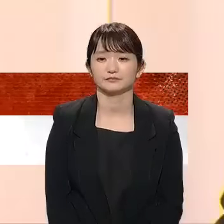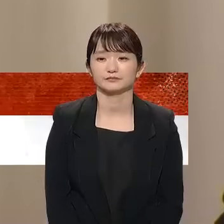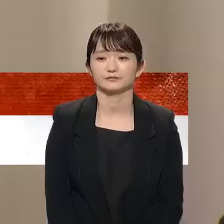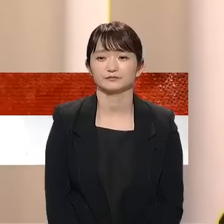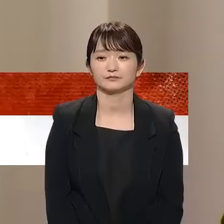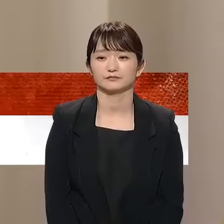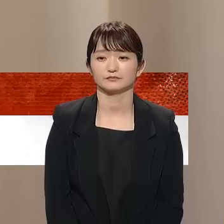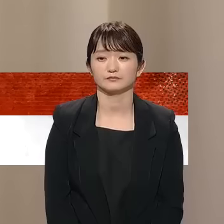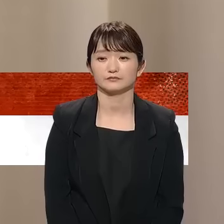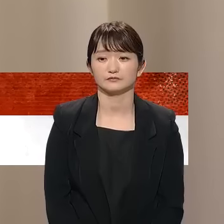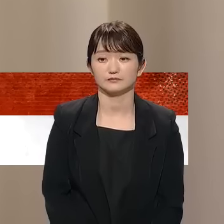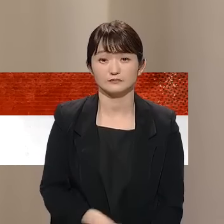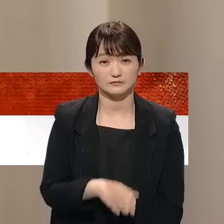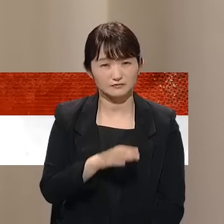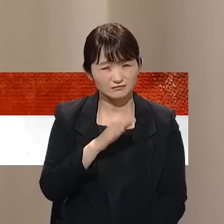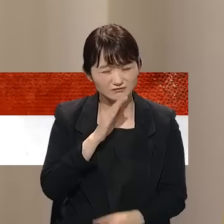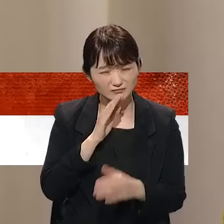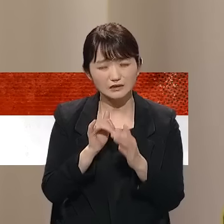정말